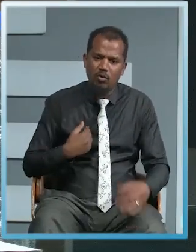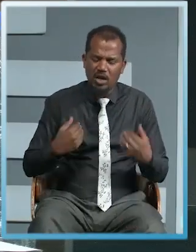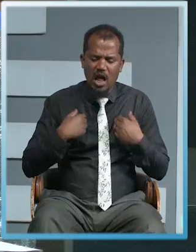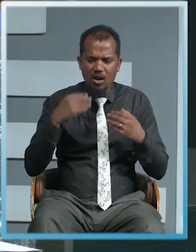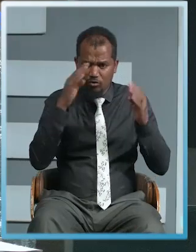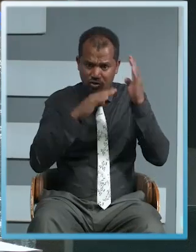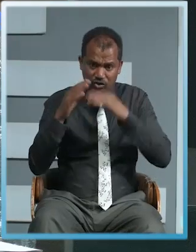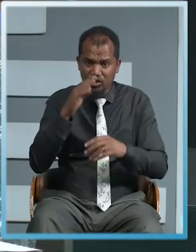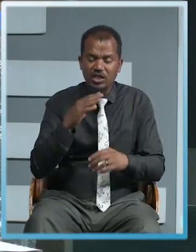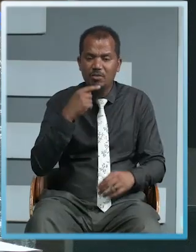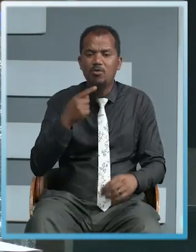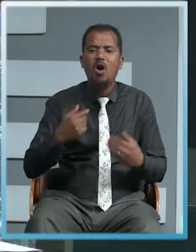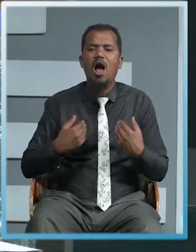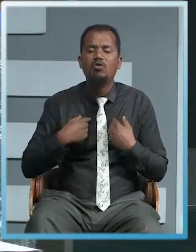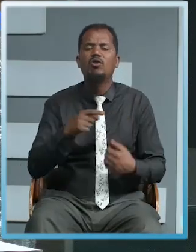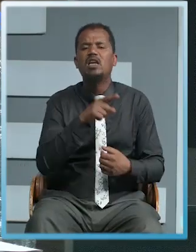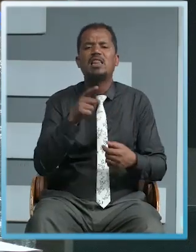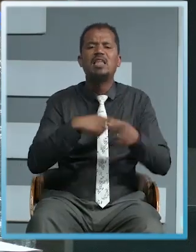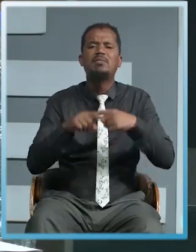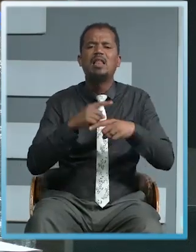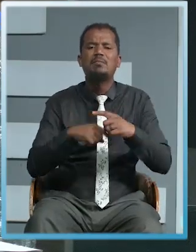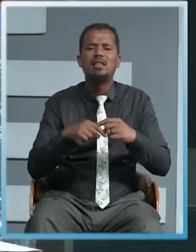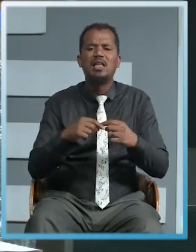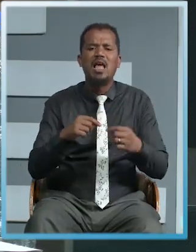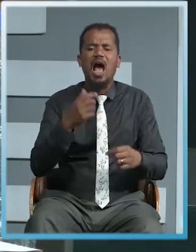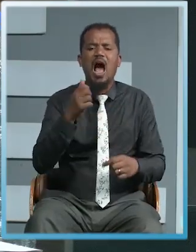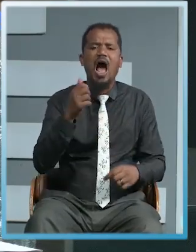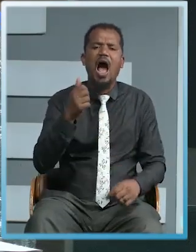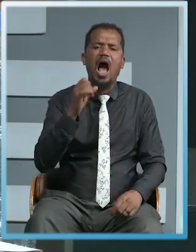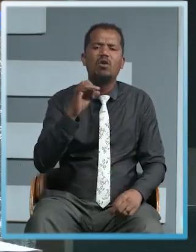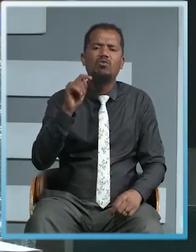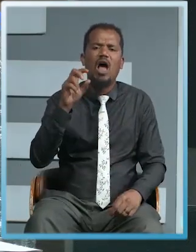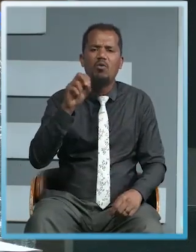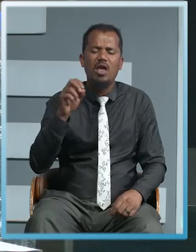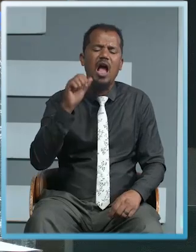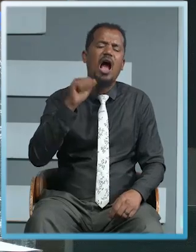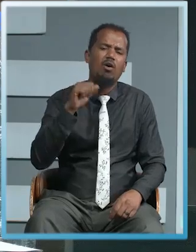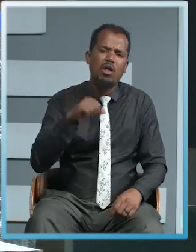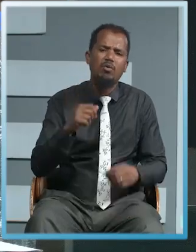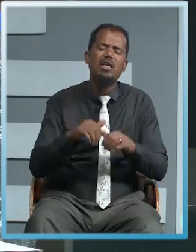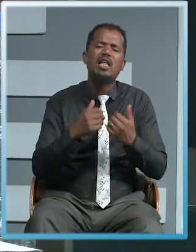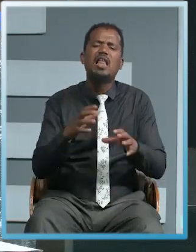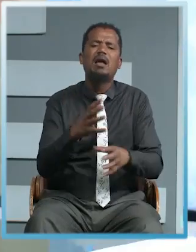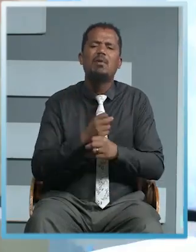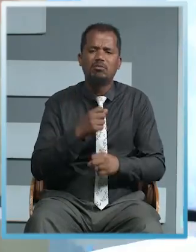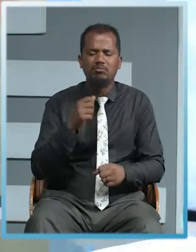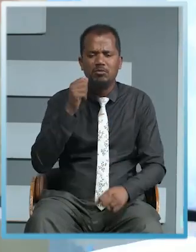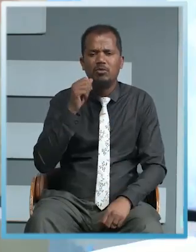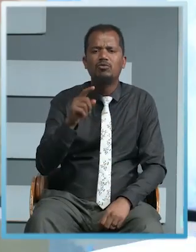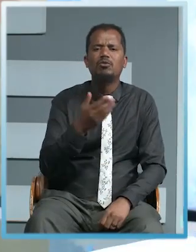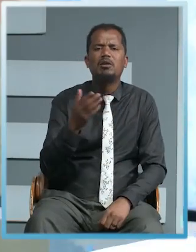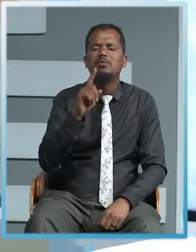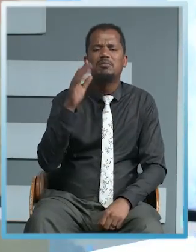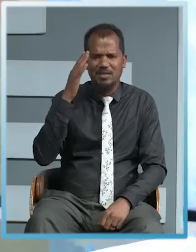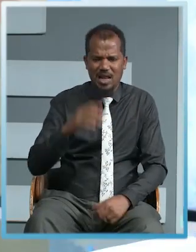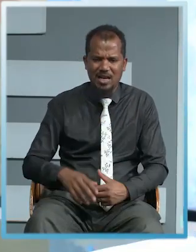ካለው ችግር አንጻር ነው የሚሉም አሉና እናንተ የመጣበትን ሁኔታ ካሉታዊም ካውንታዊም አንጻር እንዴት ተቀበላችሁት? ምናልባት እርሶም እንደገለሰብ